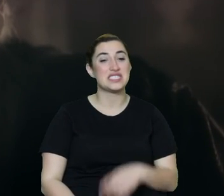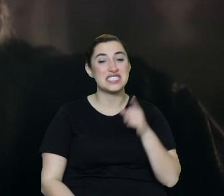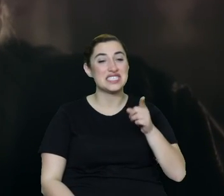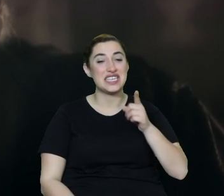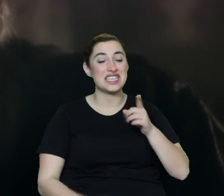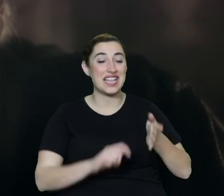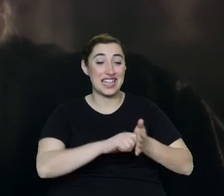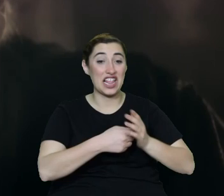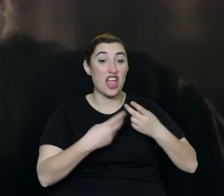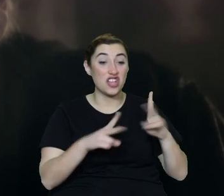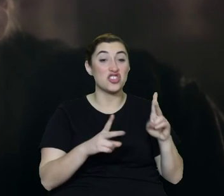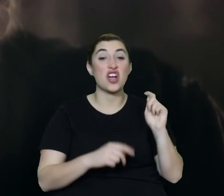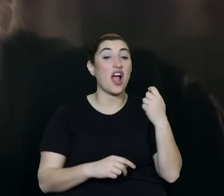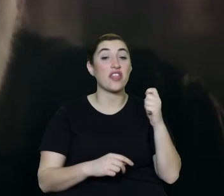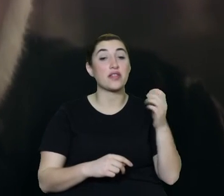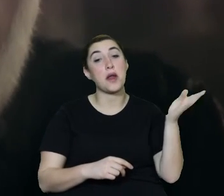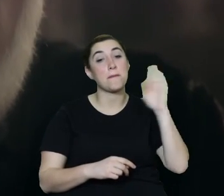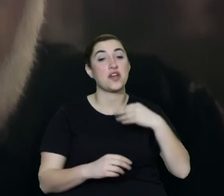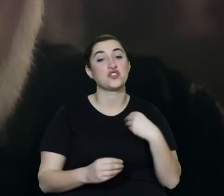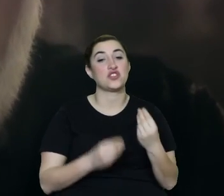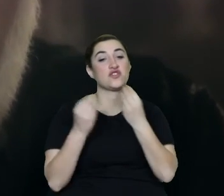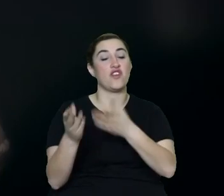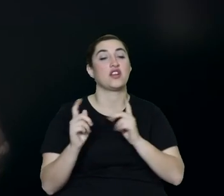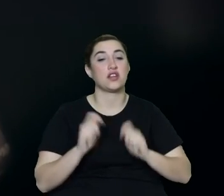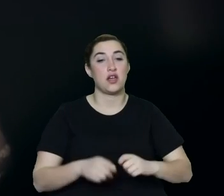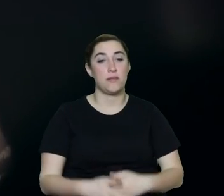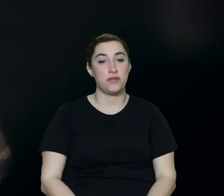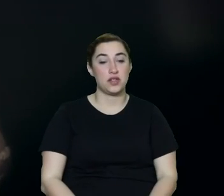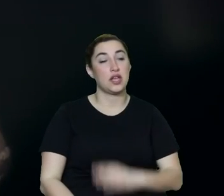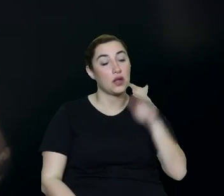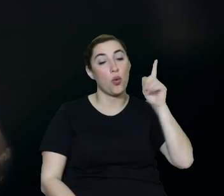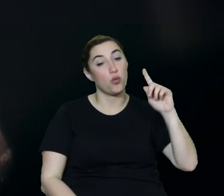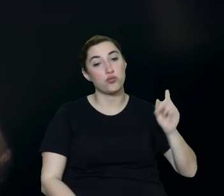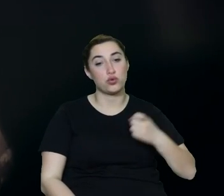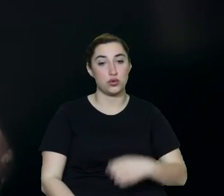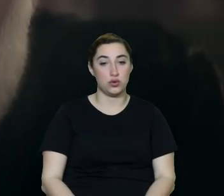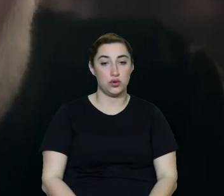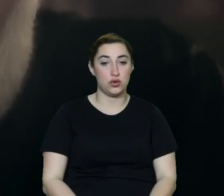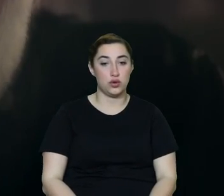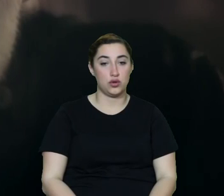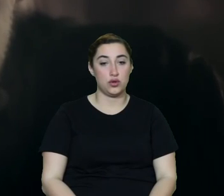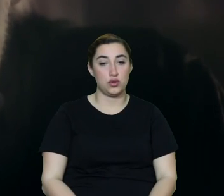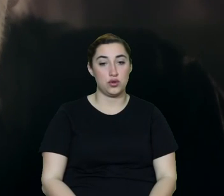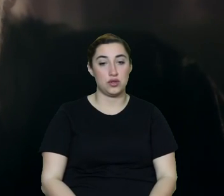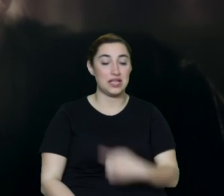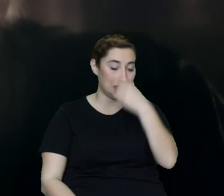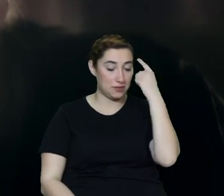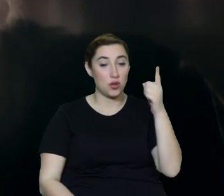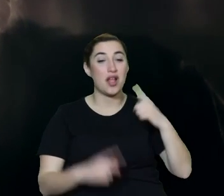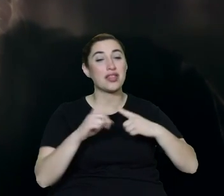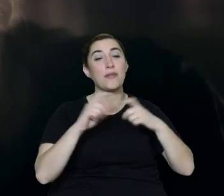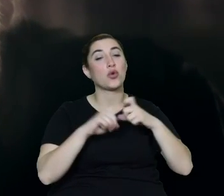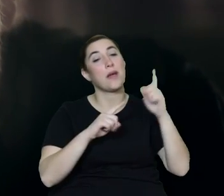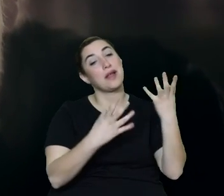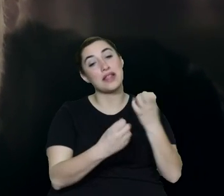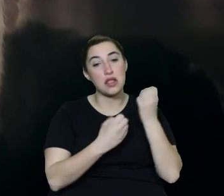Senin kilidini açacak anahtarı başkasına devrettik. Git onu bul. Var nasibini Tapduk